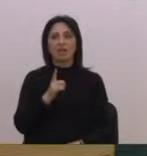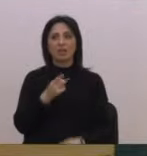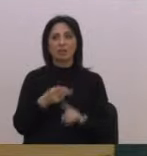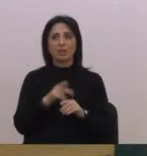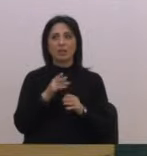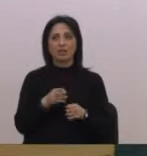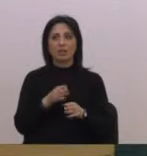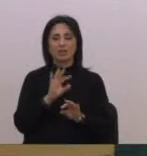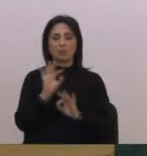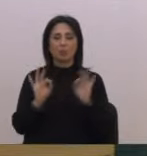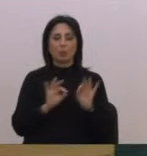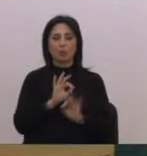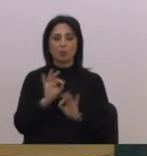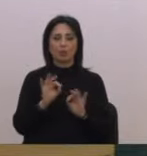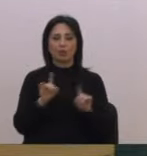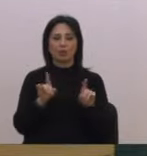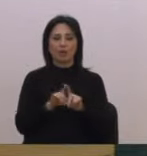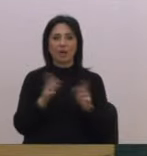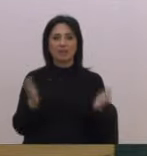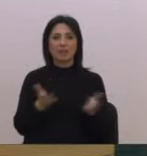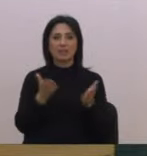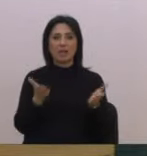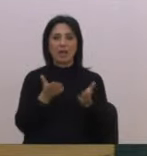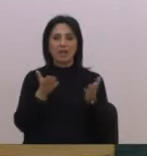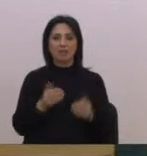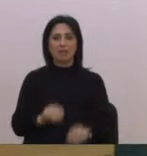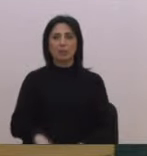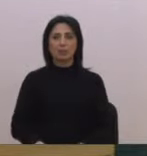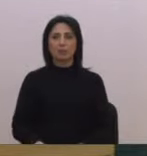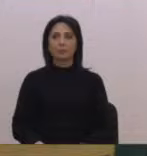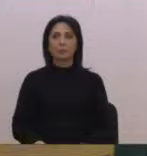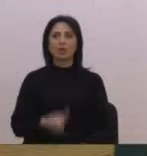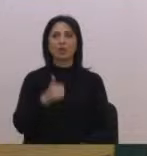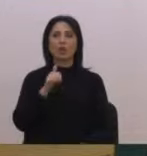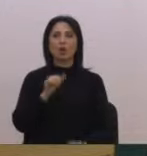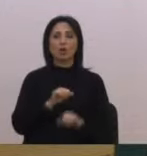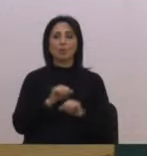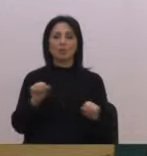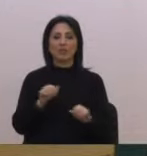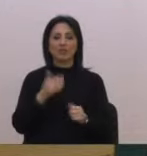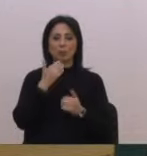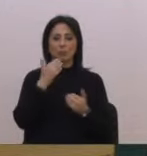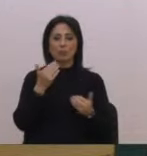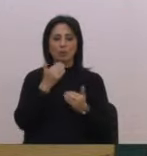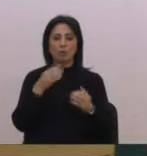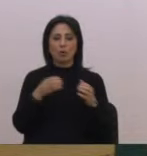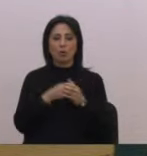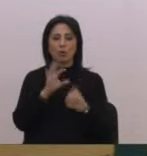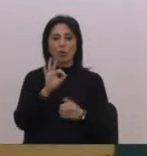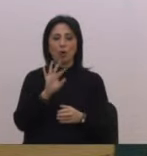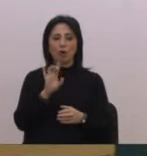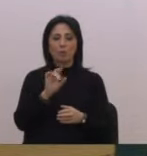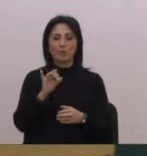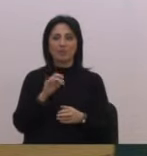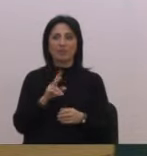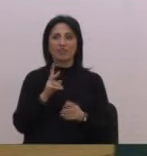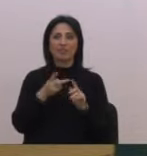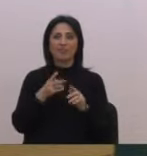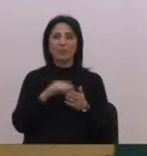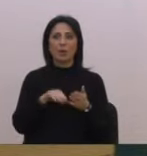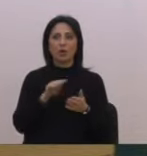ეს პროექტი ასე წახალისებული? Როგორ ბედავს ბოლოს და ბოლოს კომპანია ორბი, რომელიც